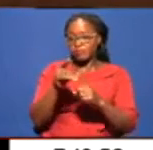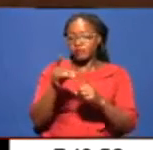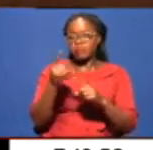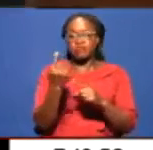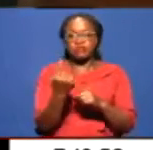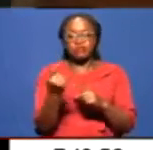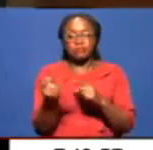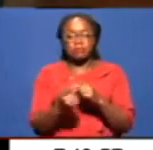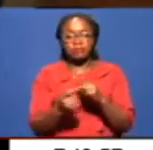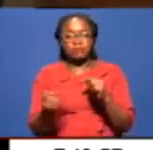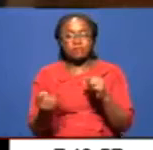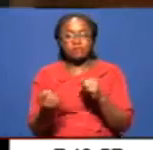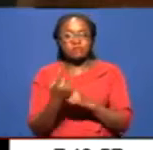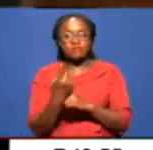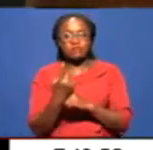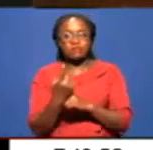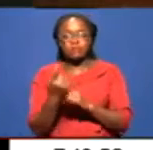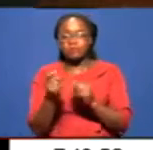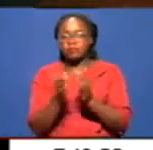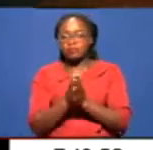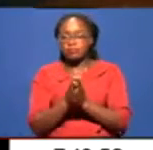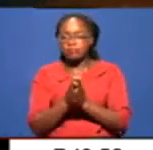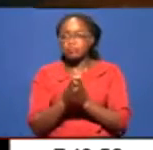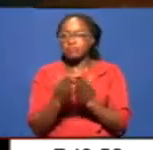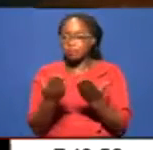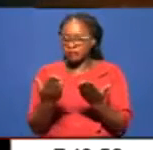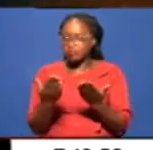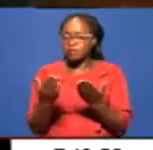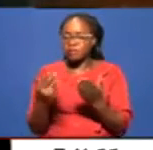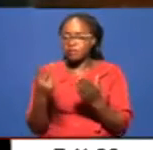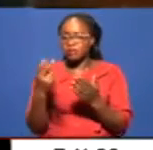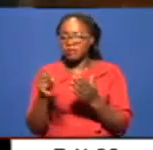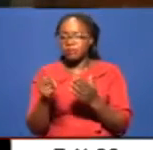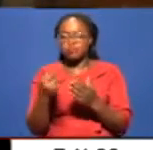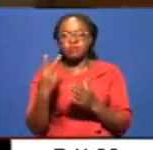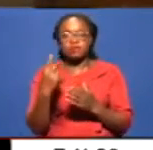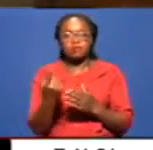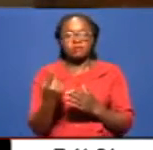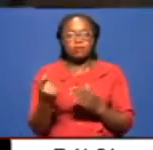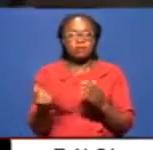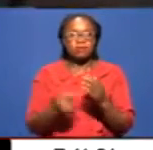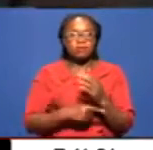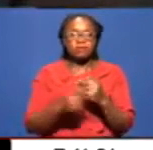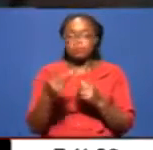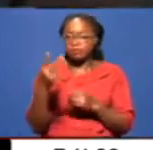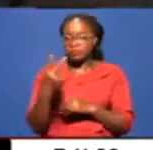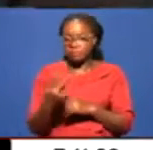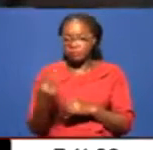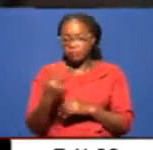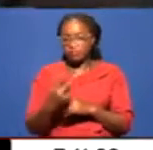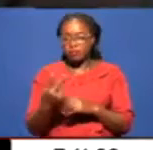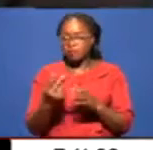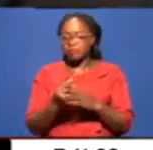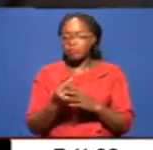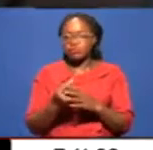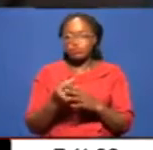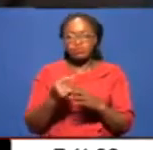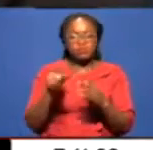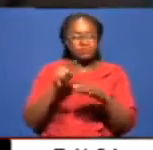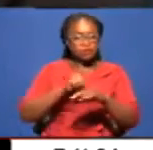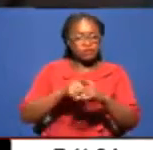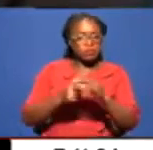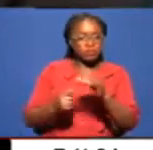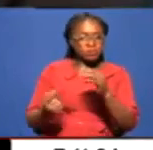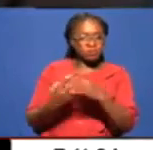mwaka 2020 na Februari mwaka 2021. Alipofika mbele ya hakimu mkuu mkazi Jane Kamau,